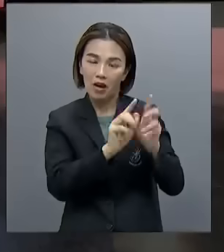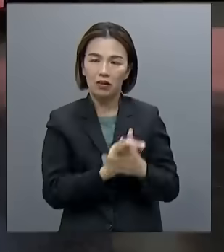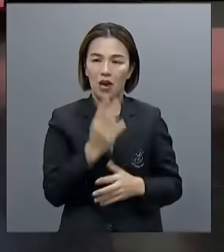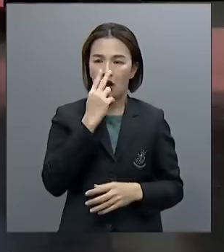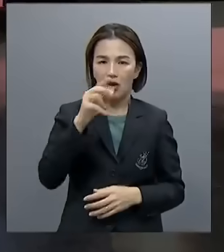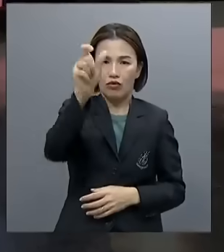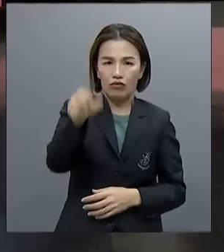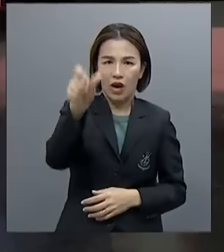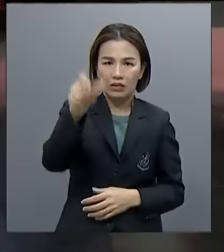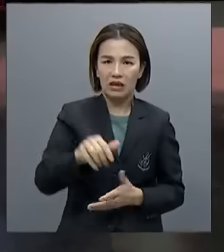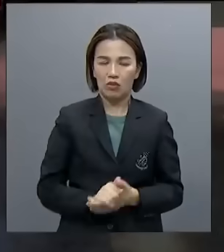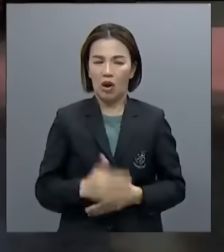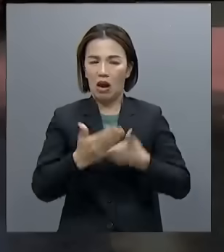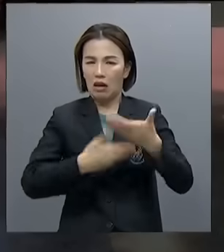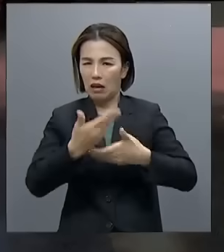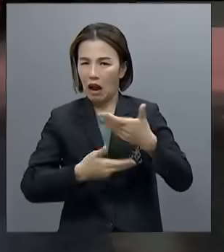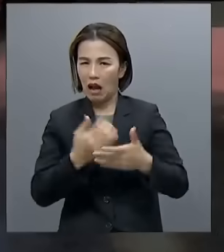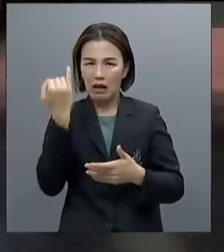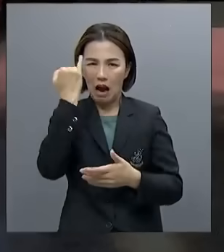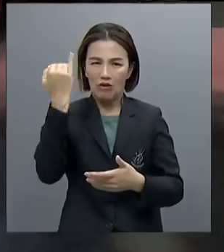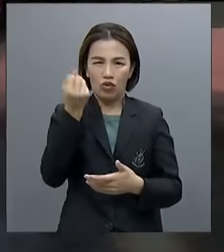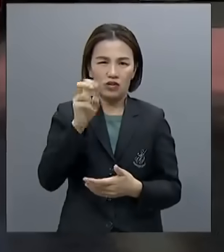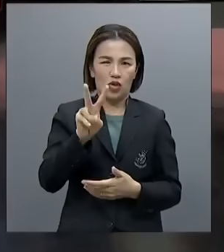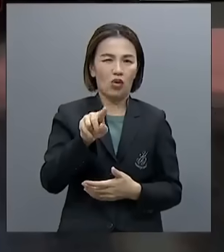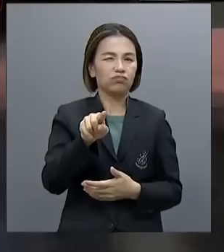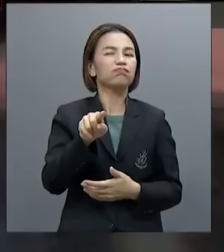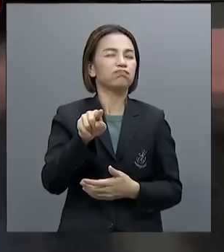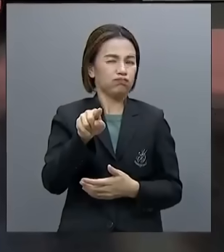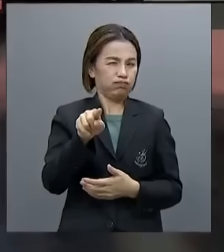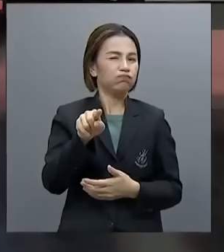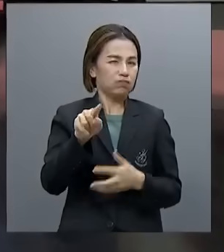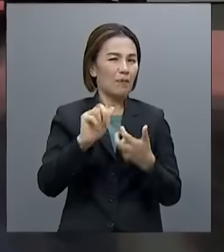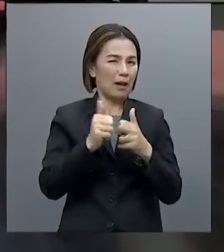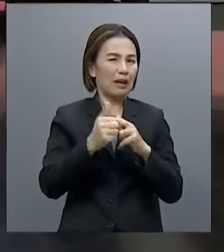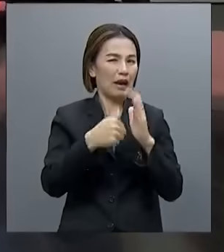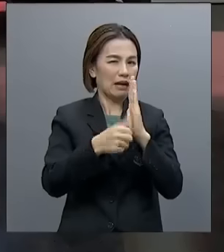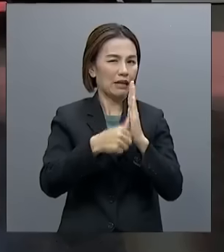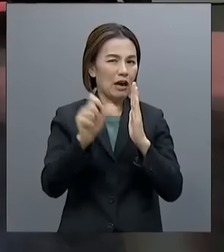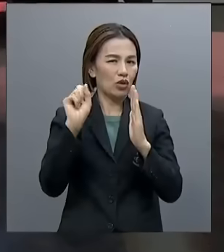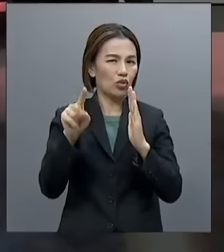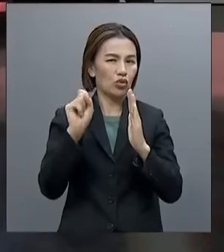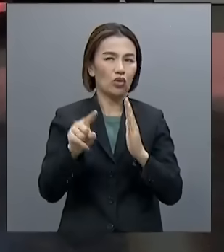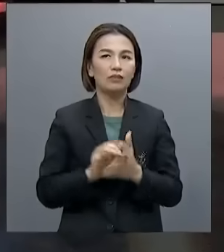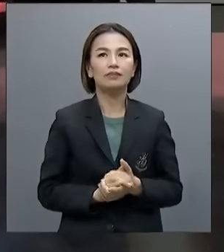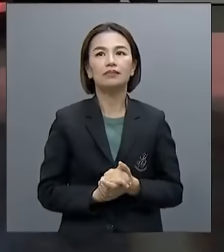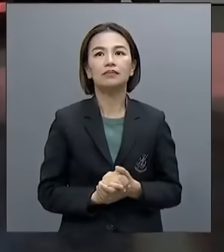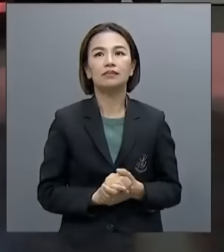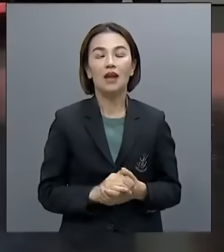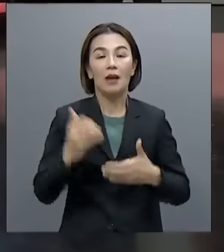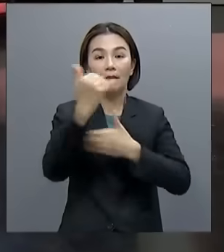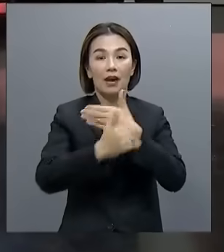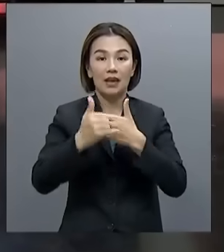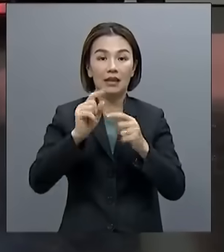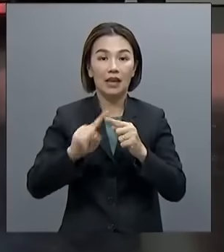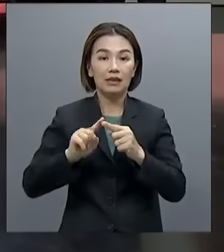ที่ให้แบนการขาย iPhone 12เนี่ยก็กลายเป็นอีกหนึ่งมรสุมที่ต้องแก้ไขนะคะ ใช่ค่ะตอนนี้หลายประเทศในยุโรป